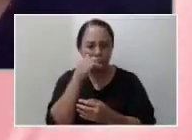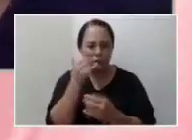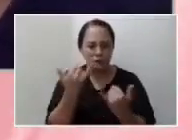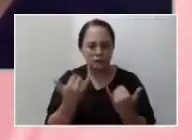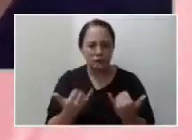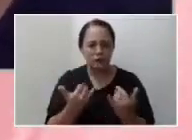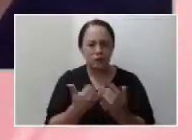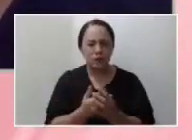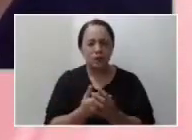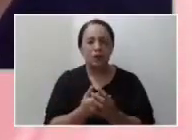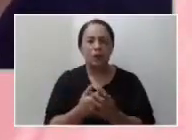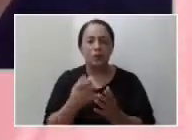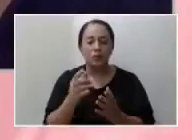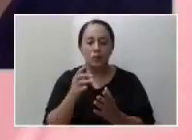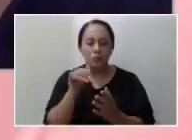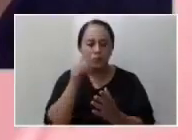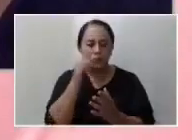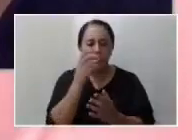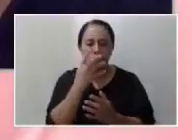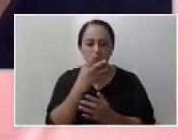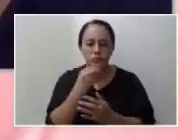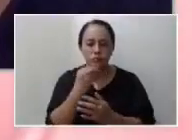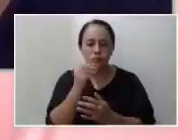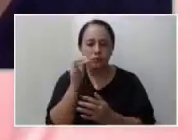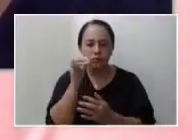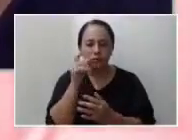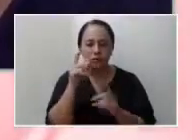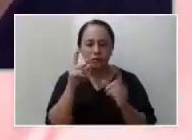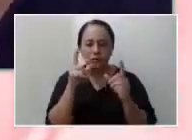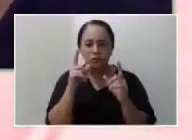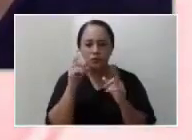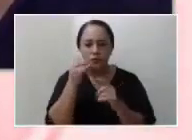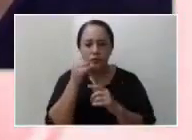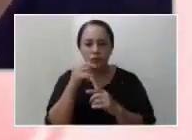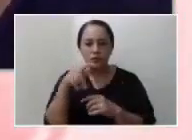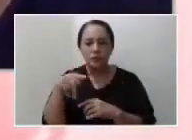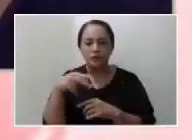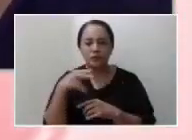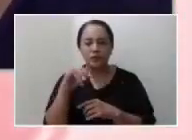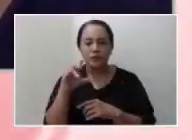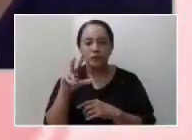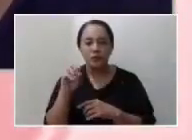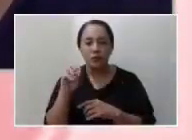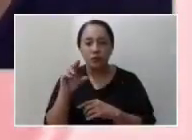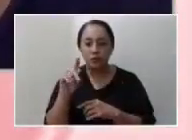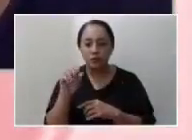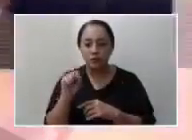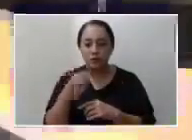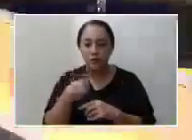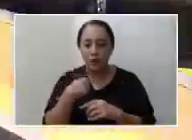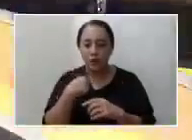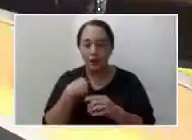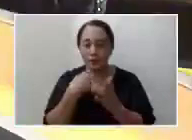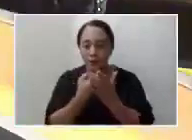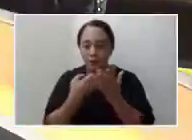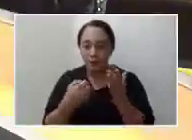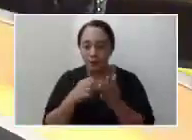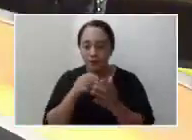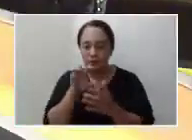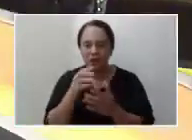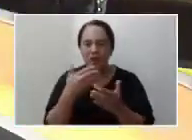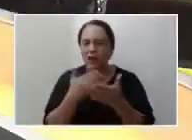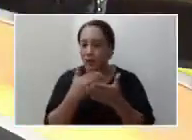Kung sakali mang magkaroon ng mas malakas na pagsabog, ay masisira po yung camera dyan. Magaling po.